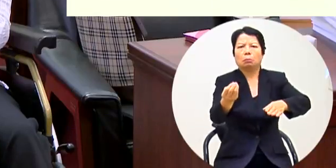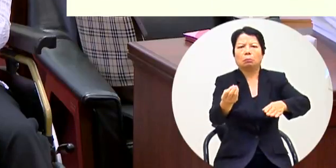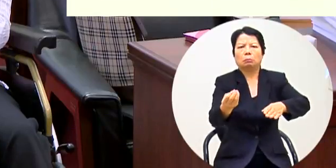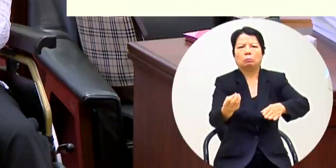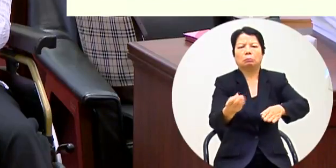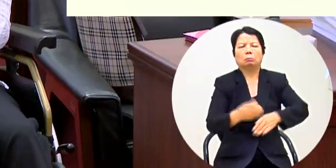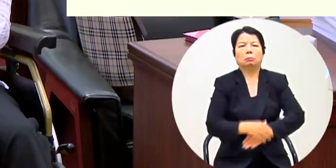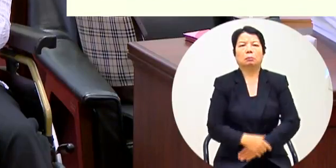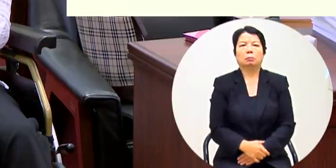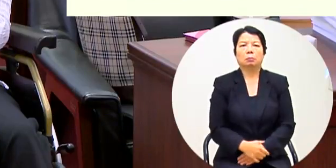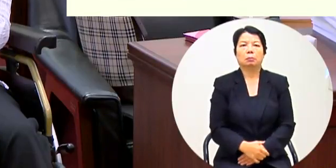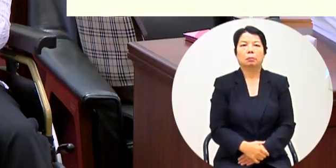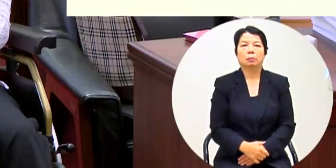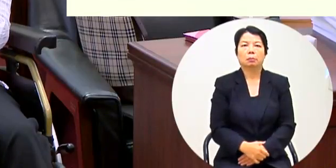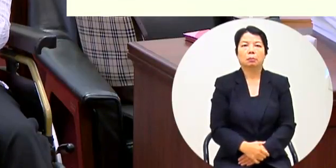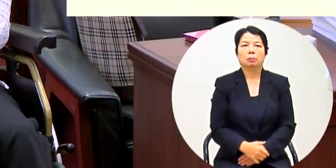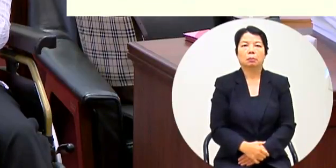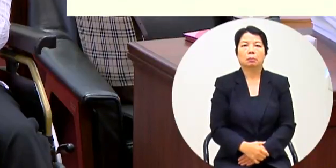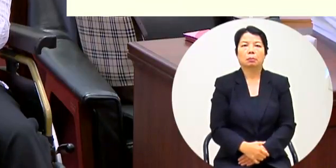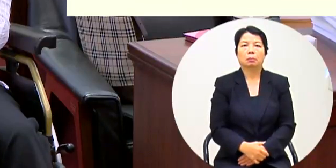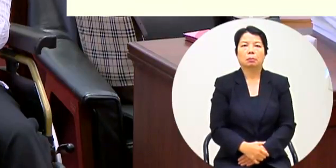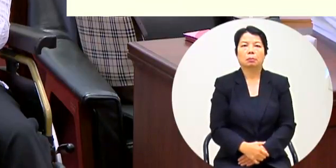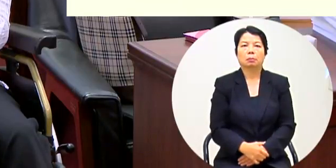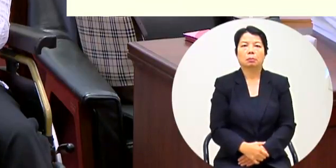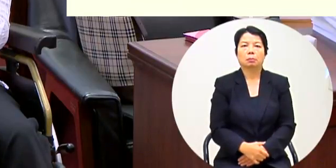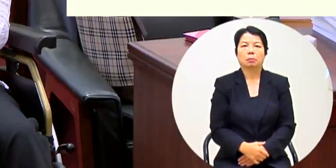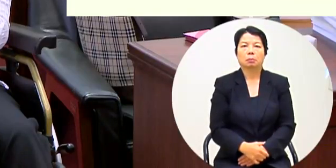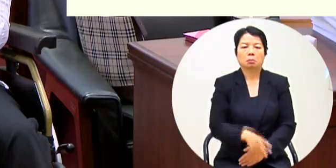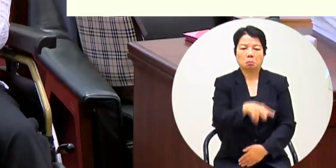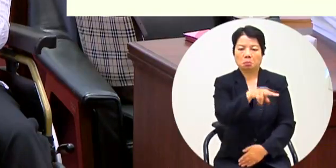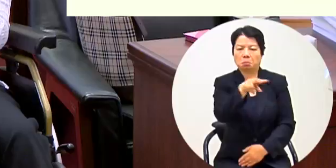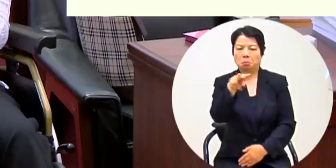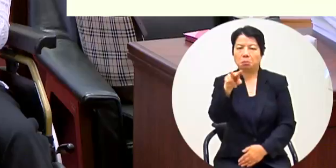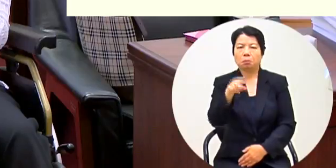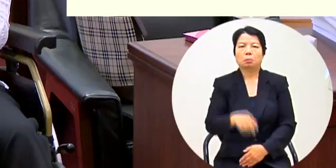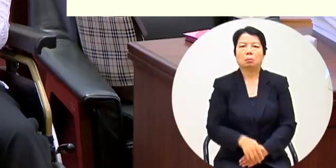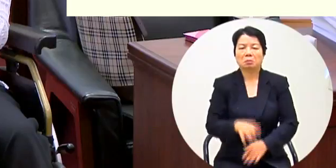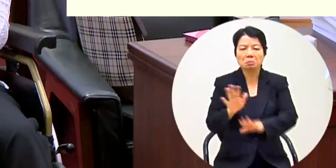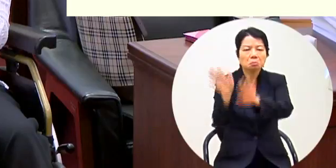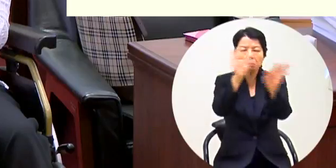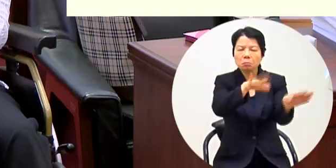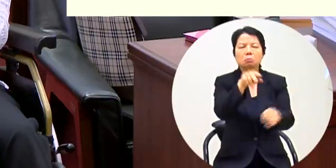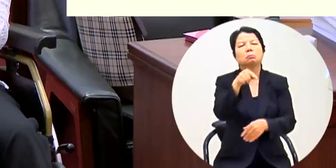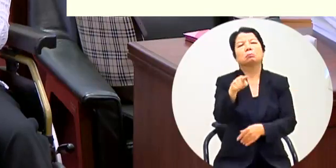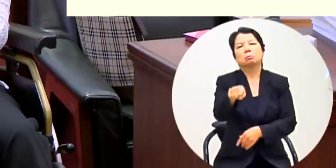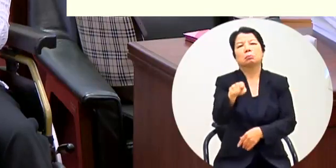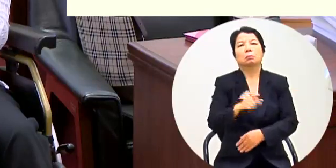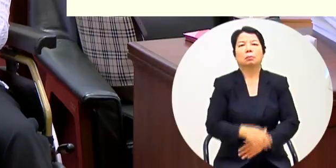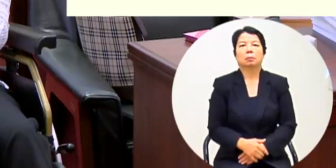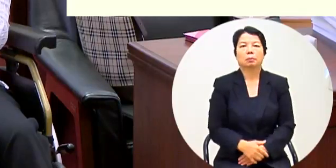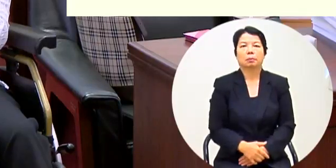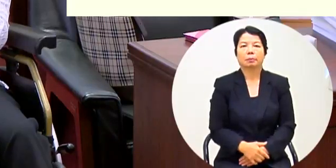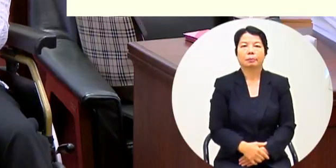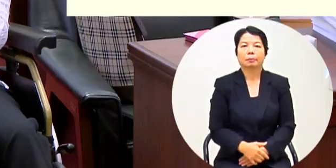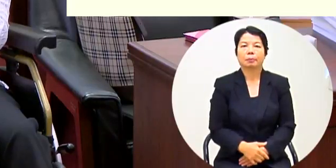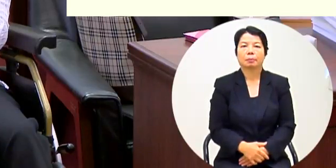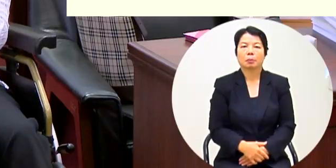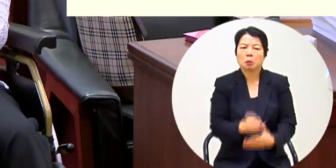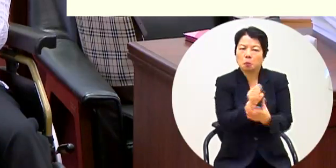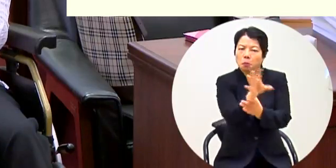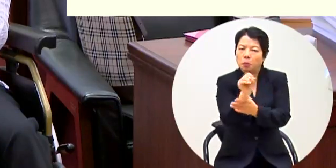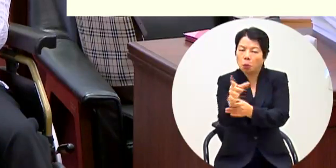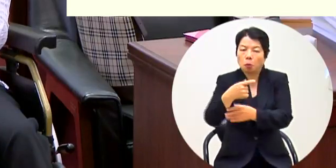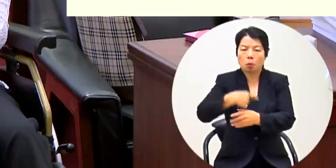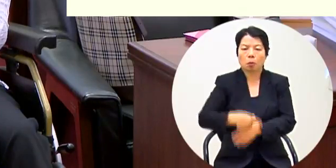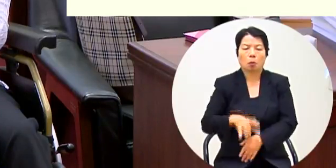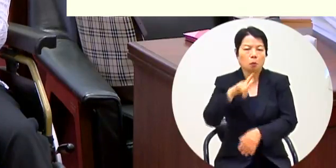好，各位可以看到都是这样的一个状态。可是我要让各位看，我们常去日本，大家也常说日